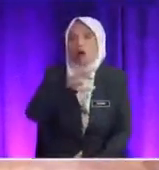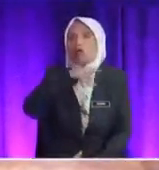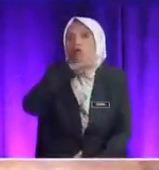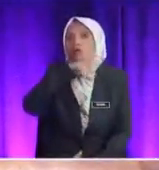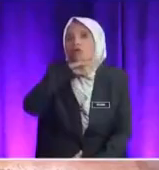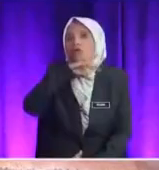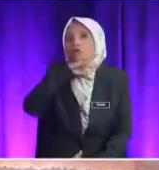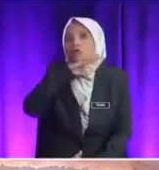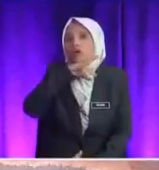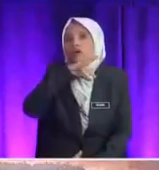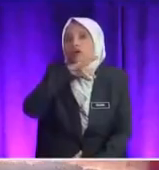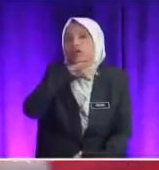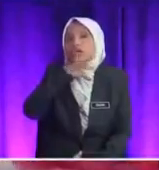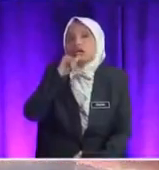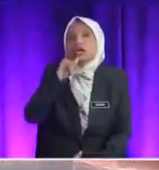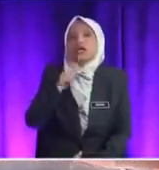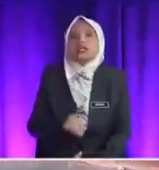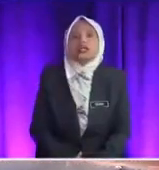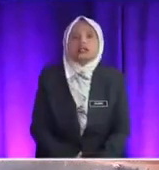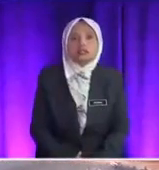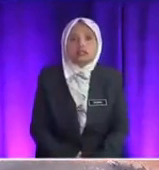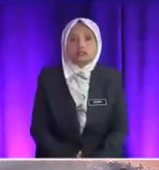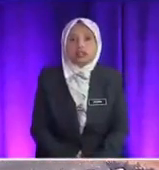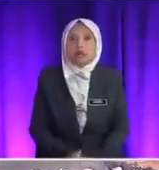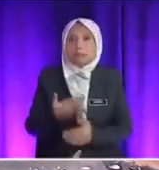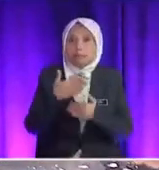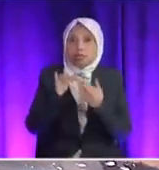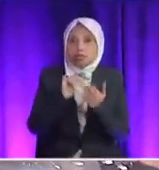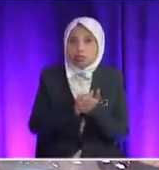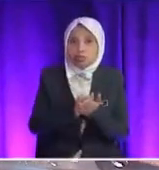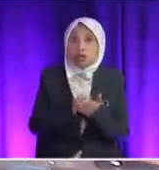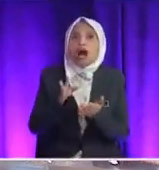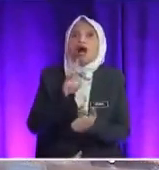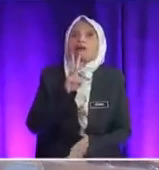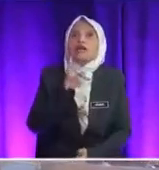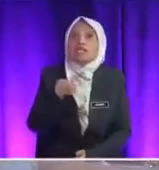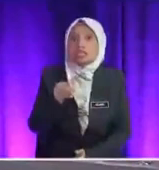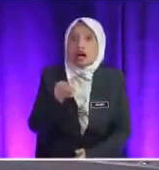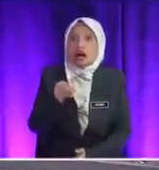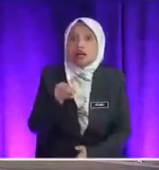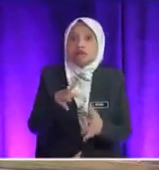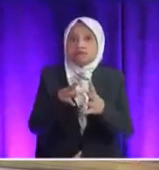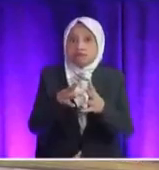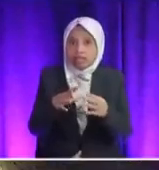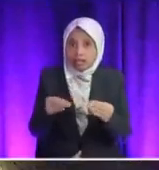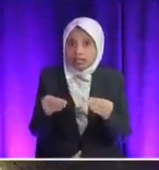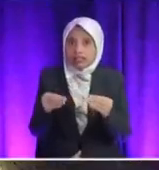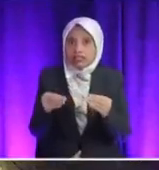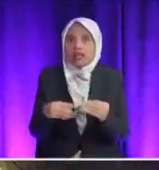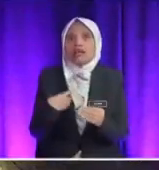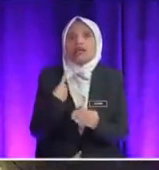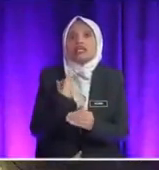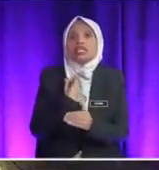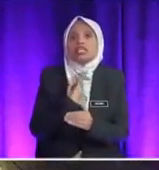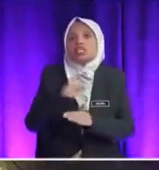nya mudah ditangkal tanggal karena air Hah kemudian by gua basah habis kita guna